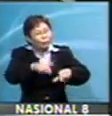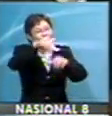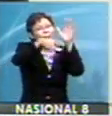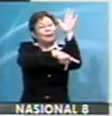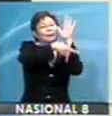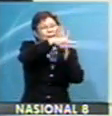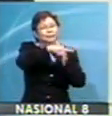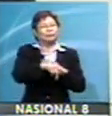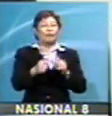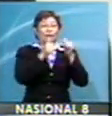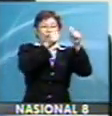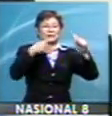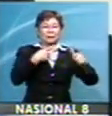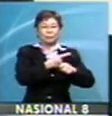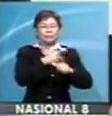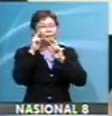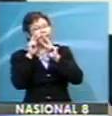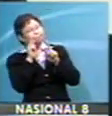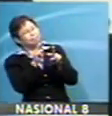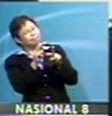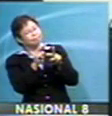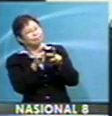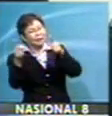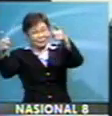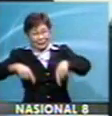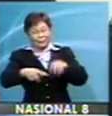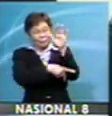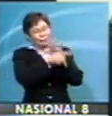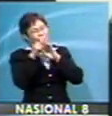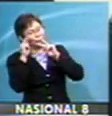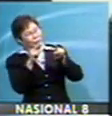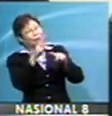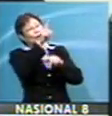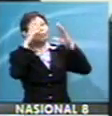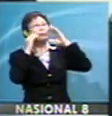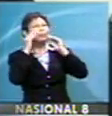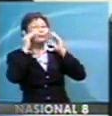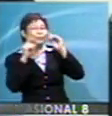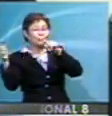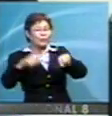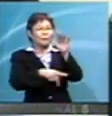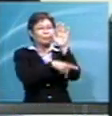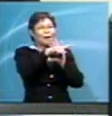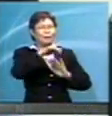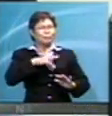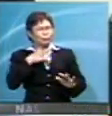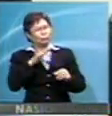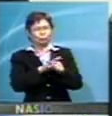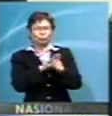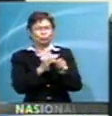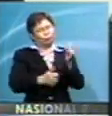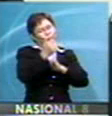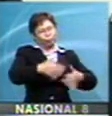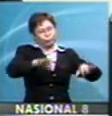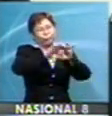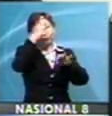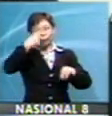parlimen pertama sekali Kami merasa melihat datang ke parlimen ni merupakan satu pengalaman yang saya rasakan I cukup bermakna untuk